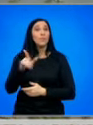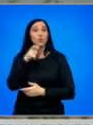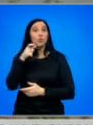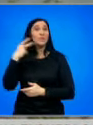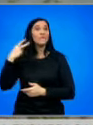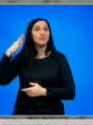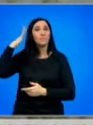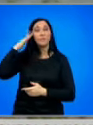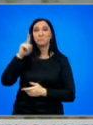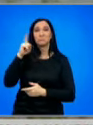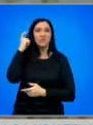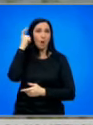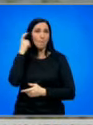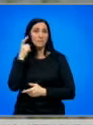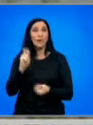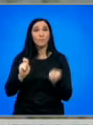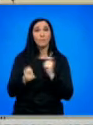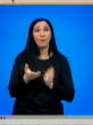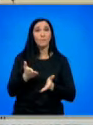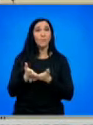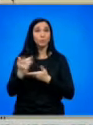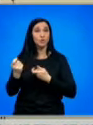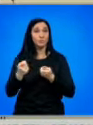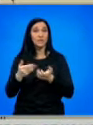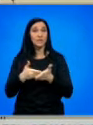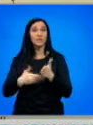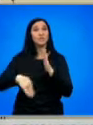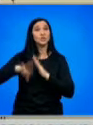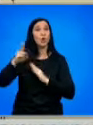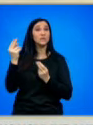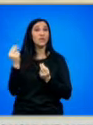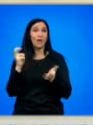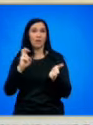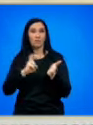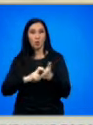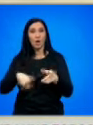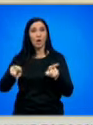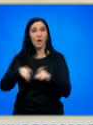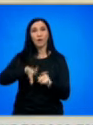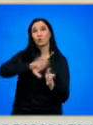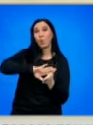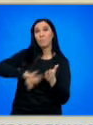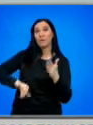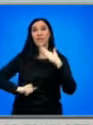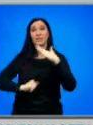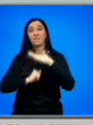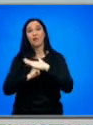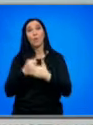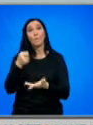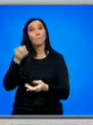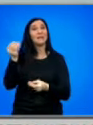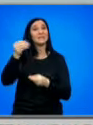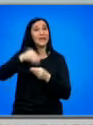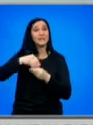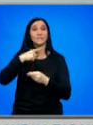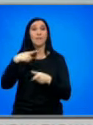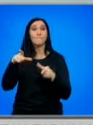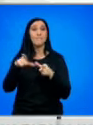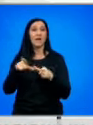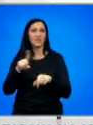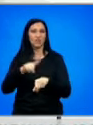на вицепремиера не се обмисля промяна на помощите за бизнеса заради високата цена на тока, както и отпадане на тавана на компенсациите за мегават